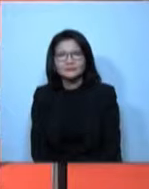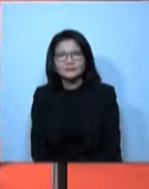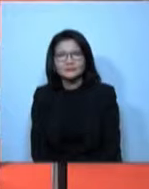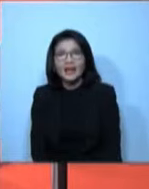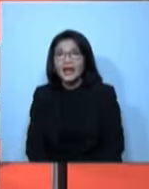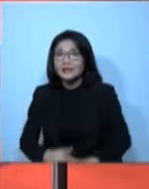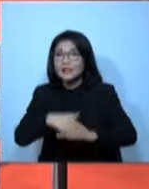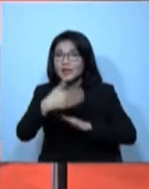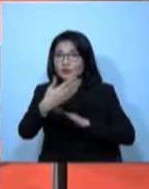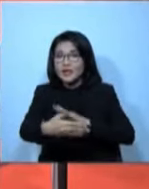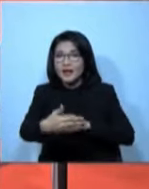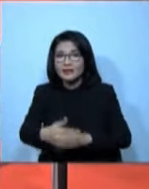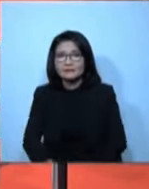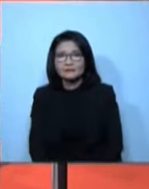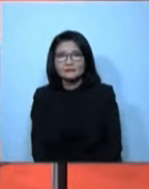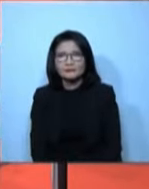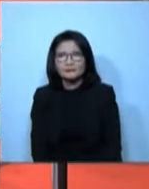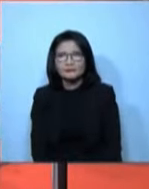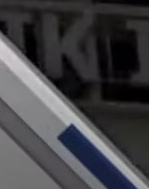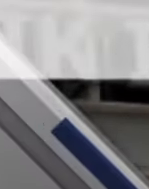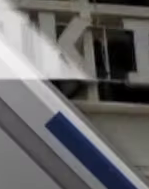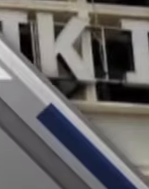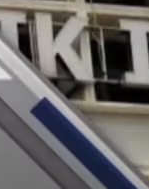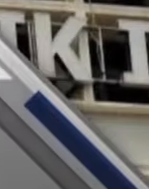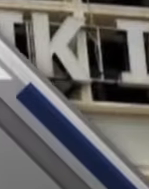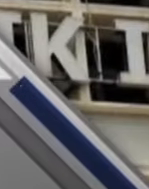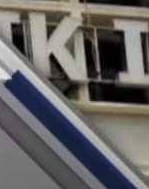akademisi dan mantan kepala staf angkatan